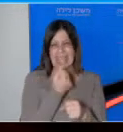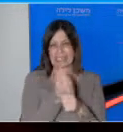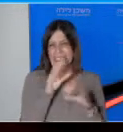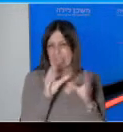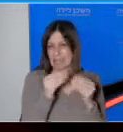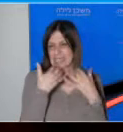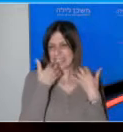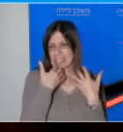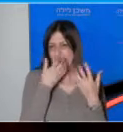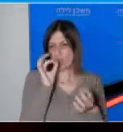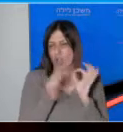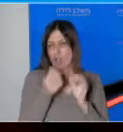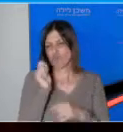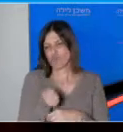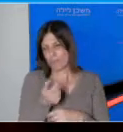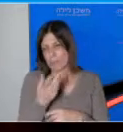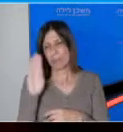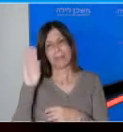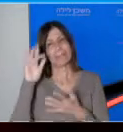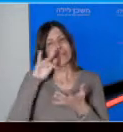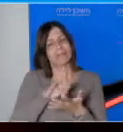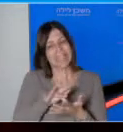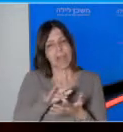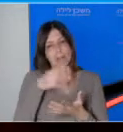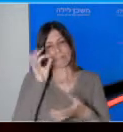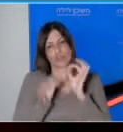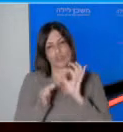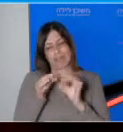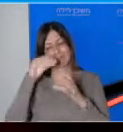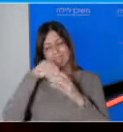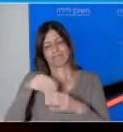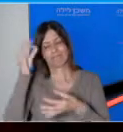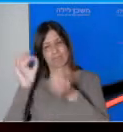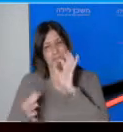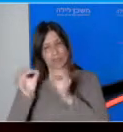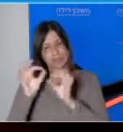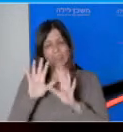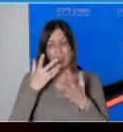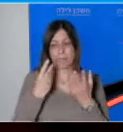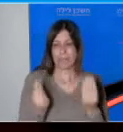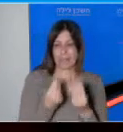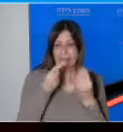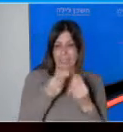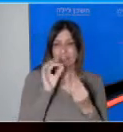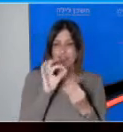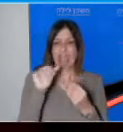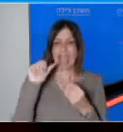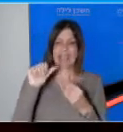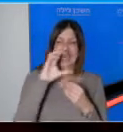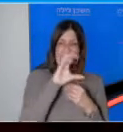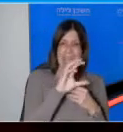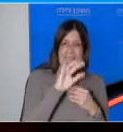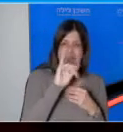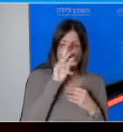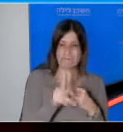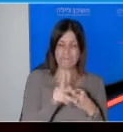עם סיפור השופטים. נתניהו נמצא במשפט, בבית משפט. והאם האירוע הזה של אתי קרייף, שגם